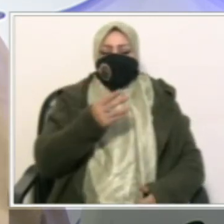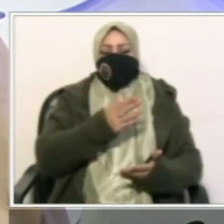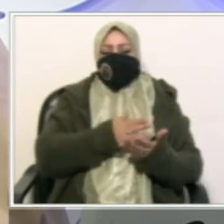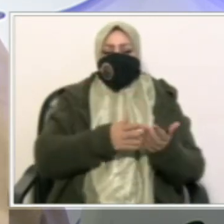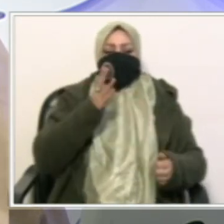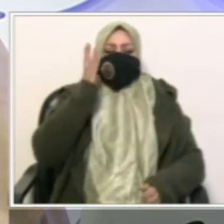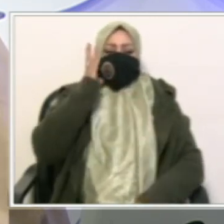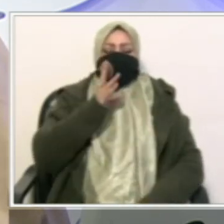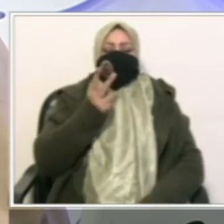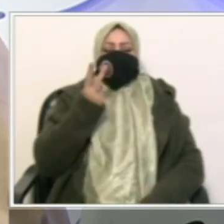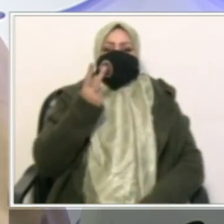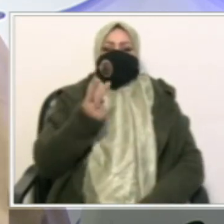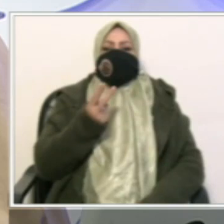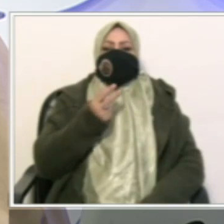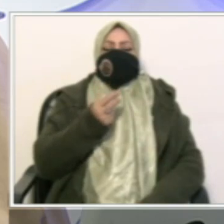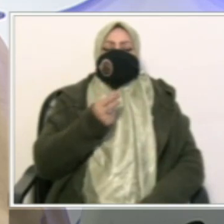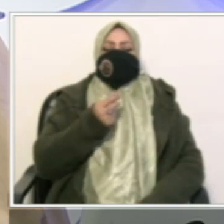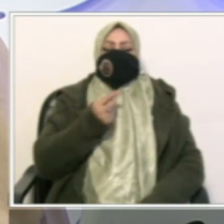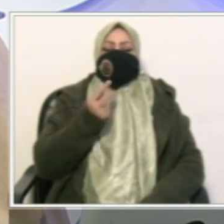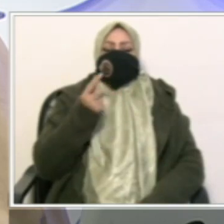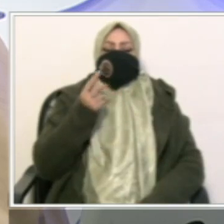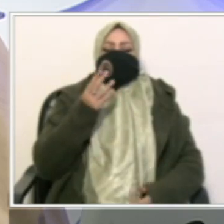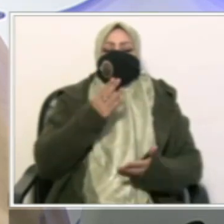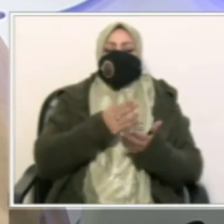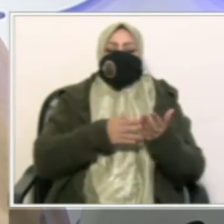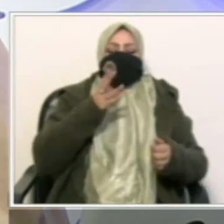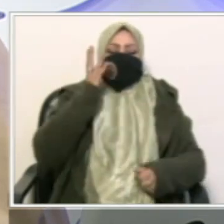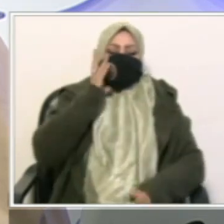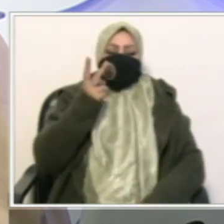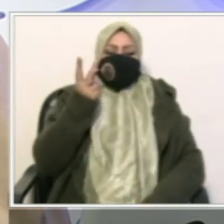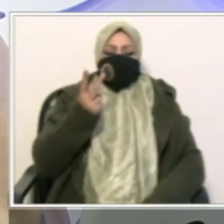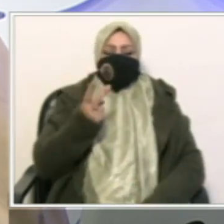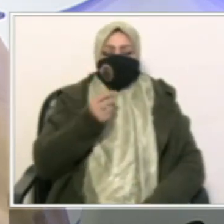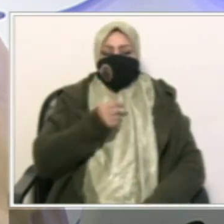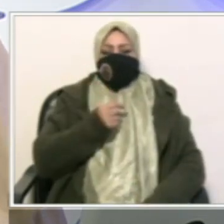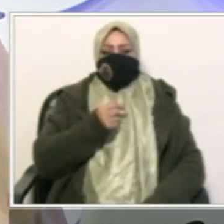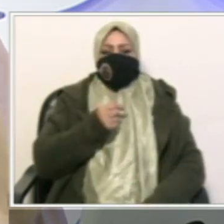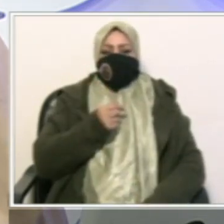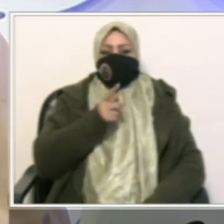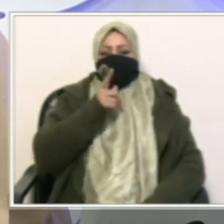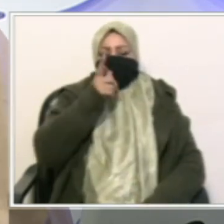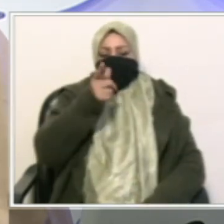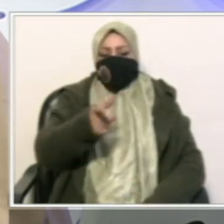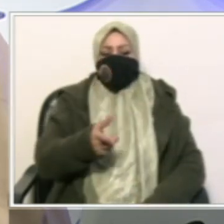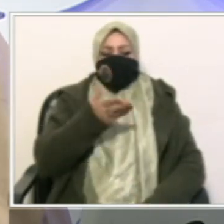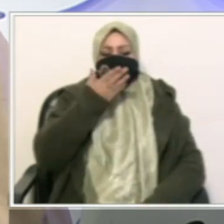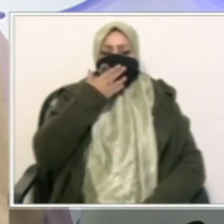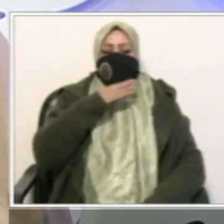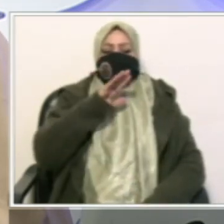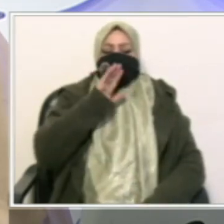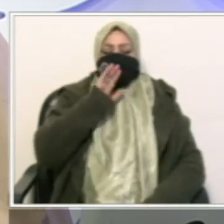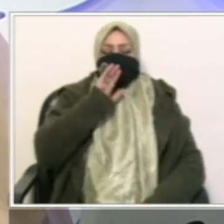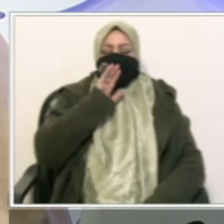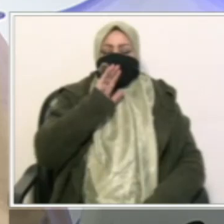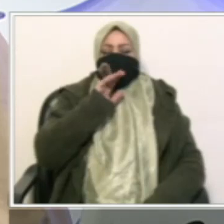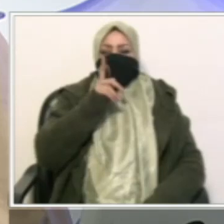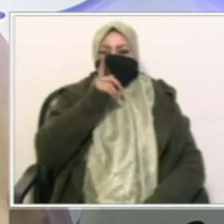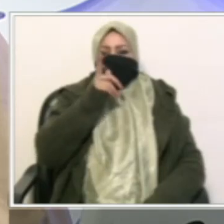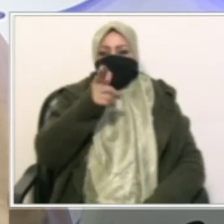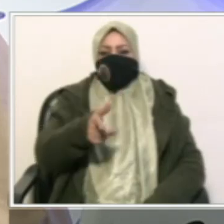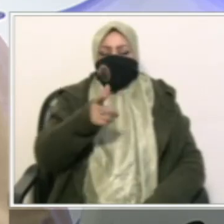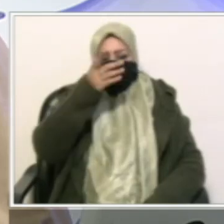وبين عبدي نصفين. فإذا قال العبد الحمد لله، فقال علماؤنا لما أشار